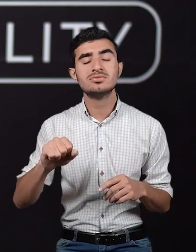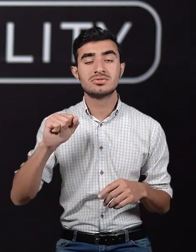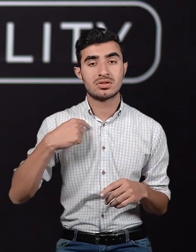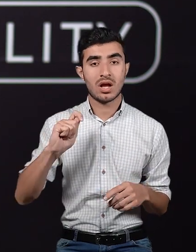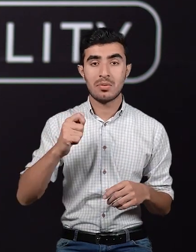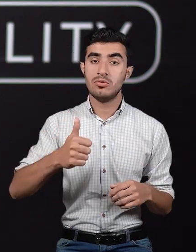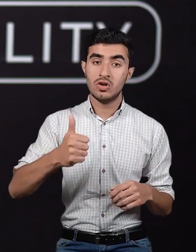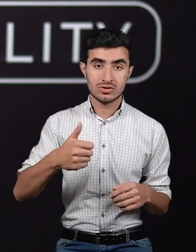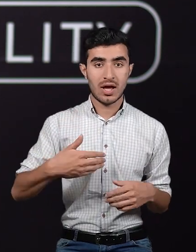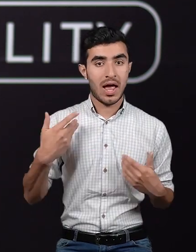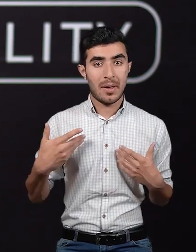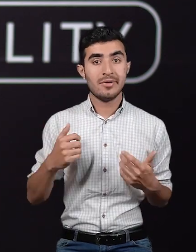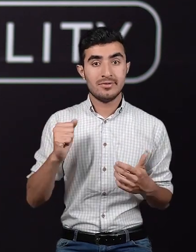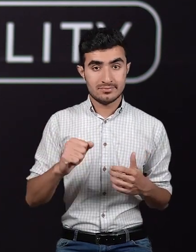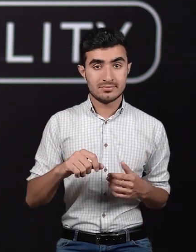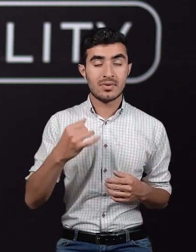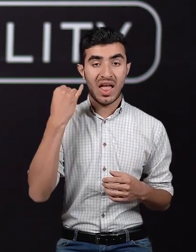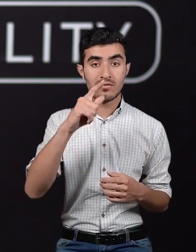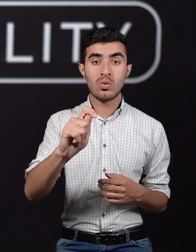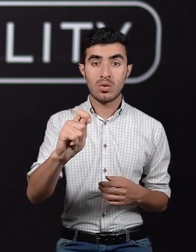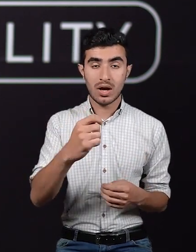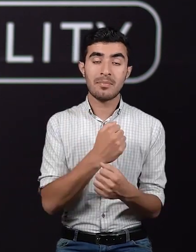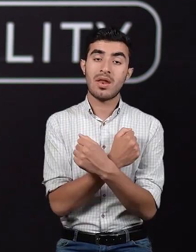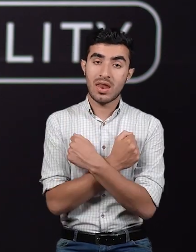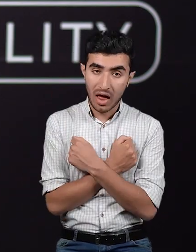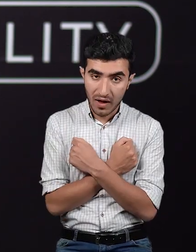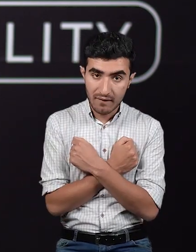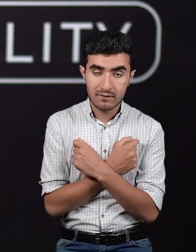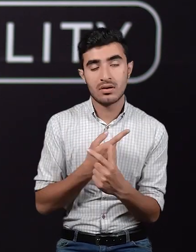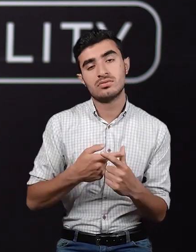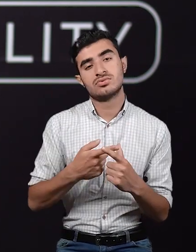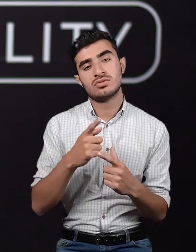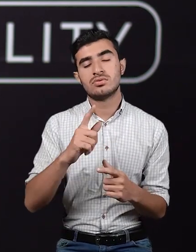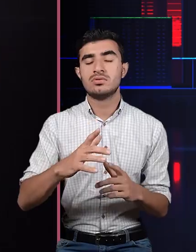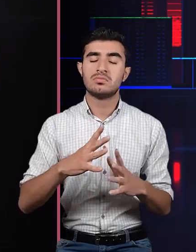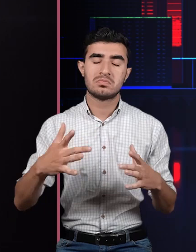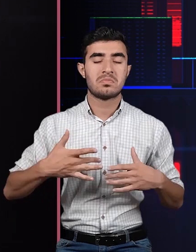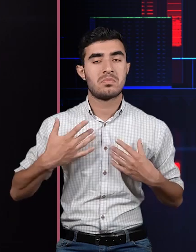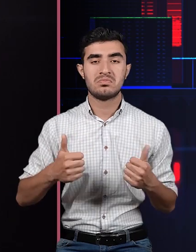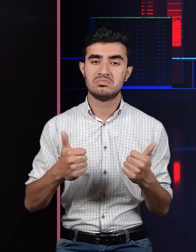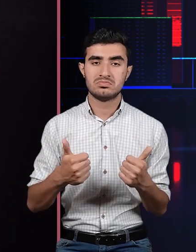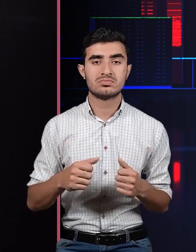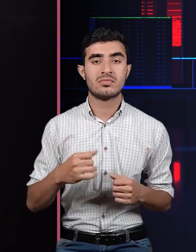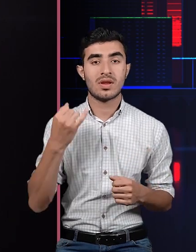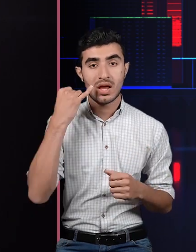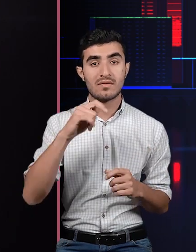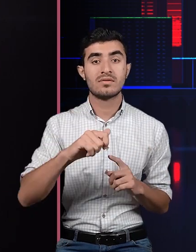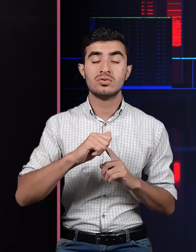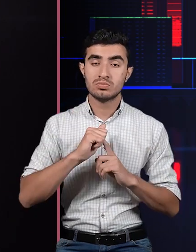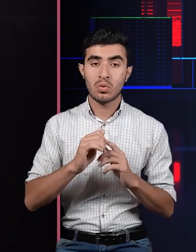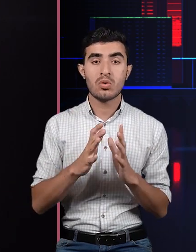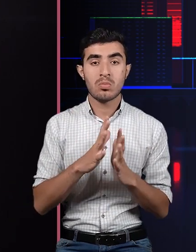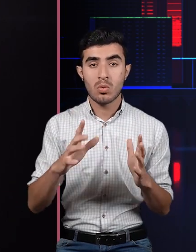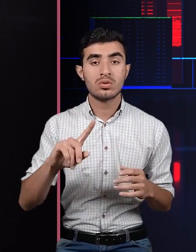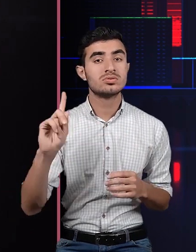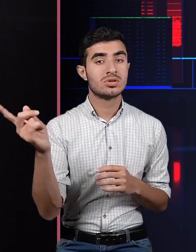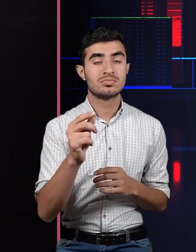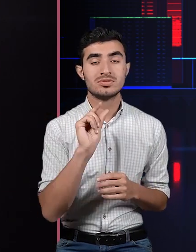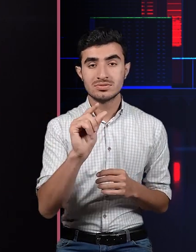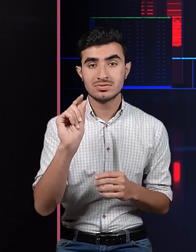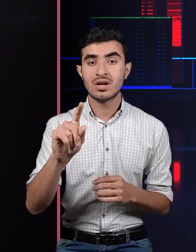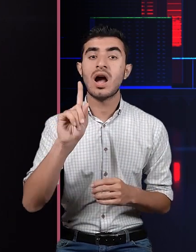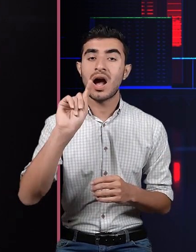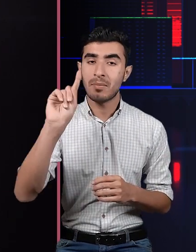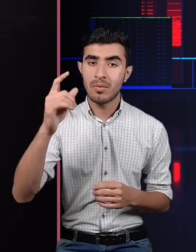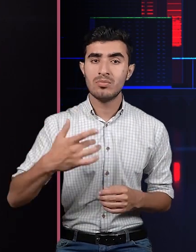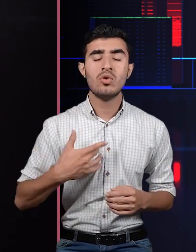گھوم پھر کے آپ کو پتہ ہوگا کہ یو آر ڈوئنگ سم تھنگ دیٹ یو لو. اینڈ اٹ از ریئلی امپورٹنٹ ٹو انکریج دوز اراؤنڈ یو ٹو ڈو